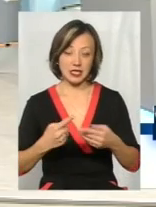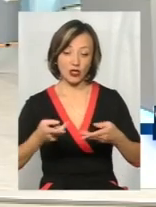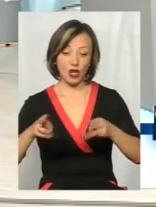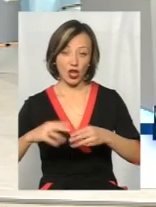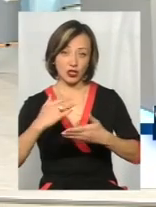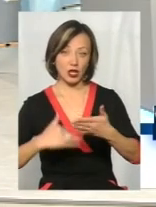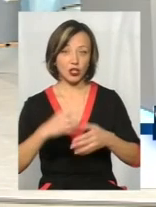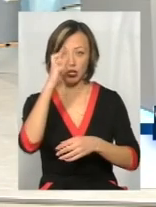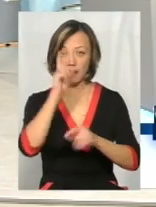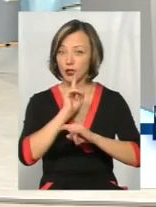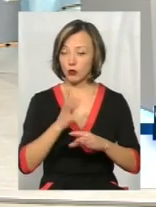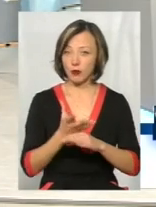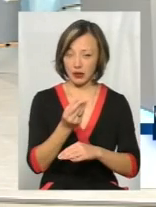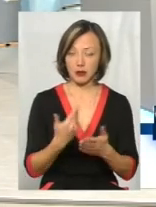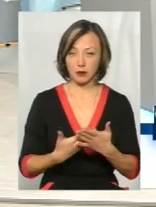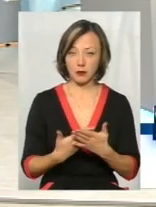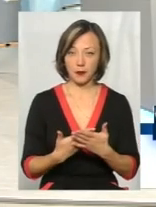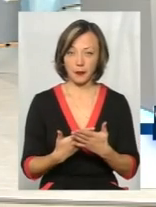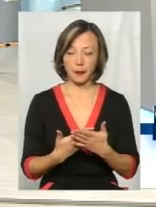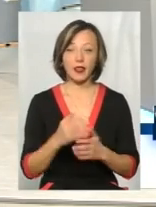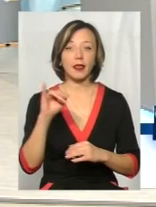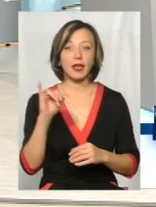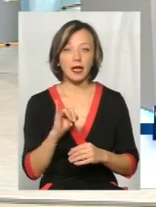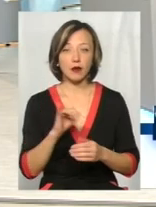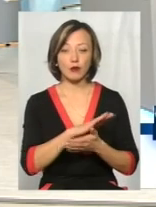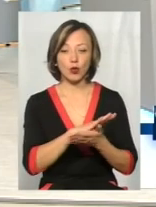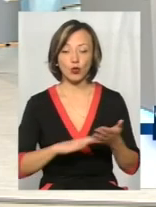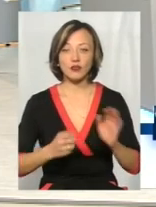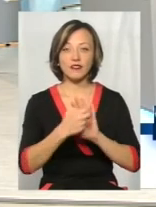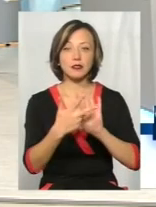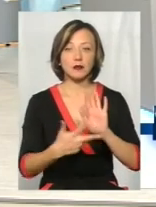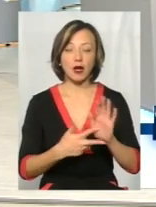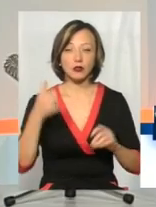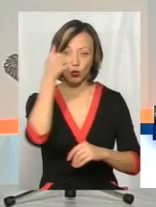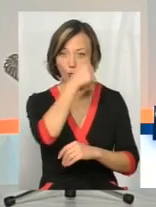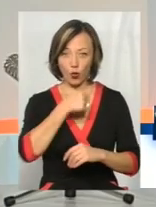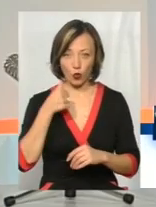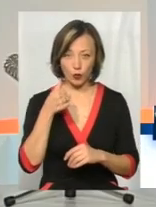послуги держава не проплачує. І впродовж 2018 року